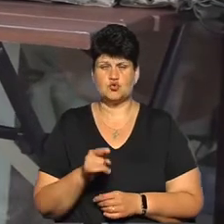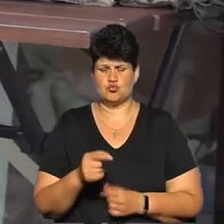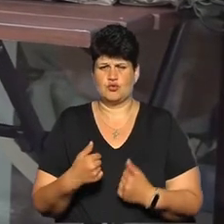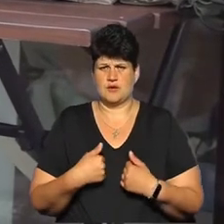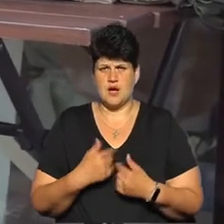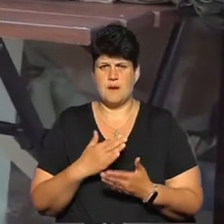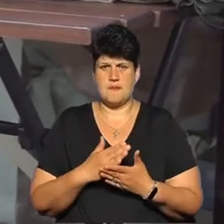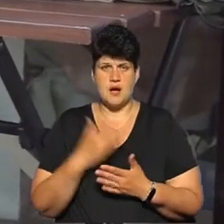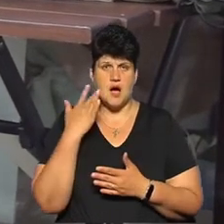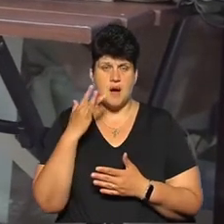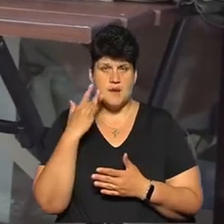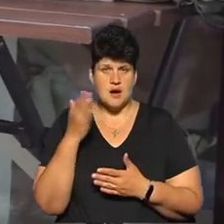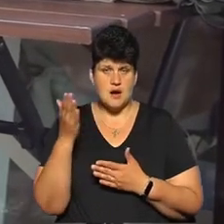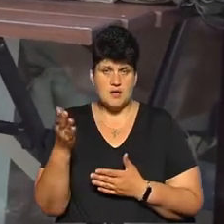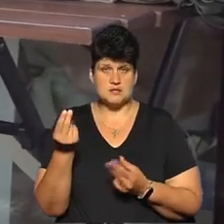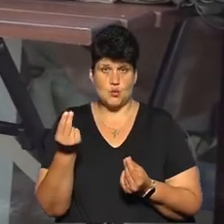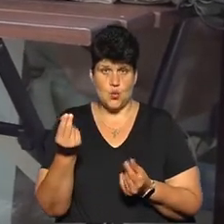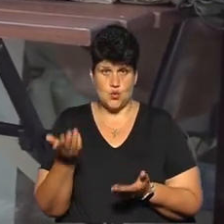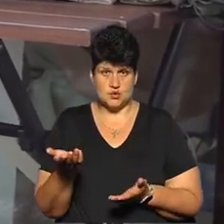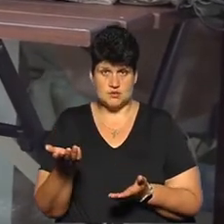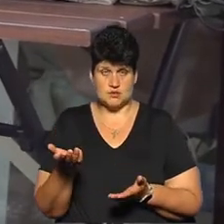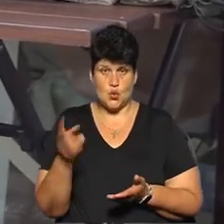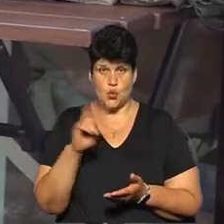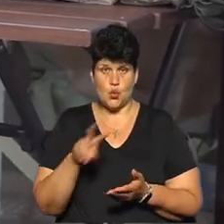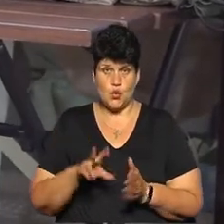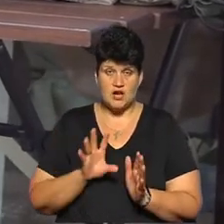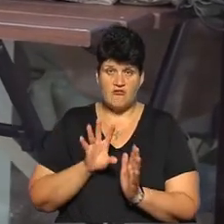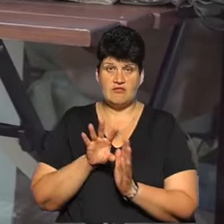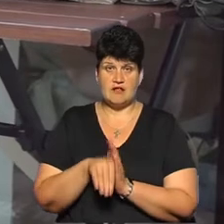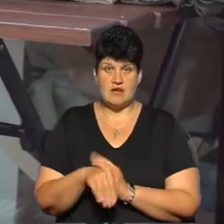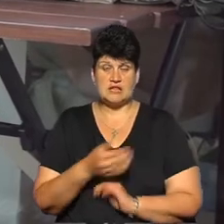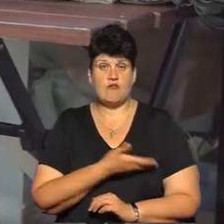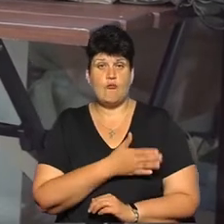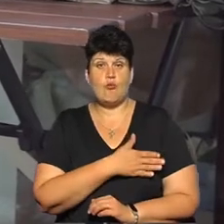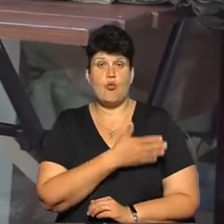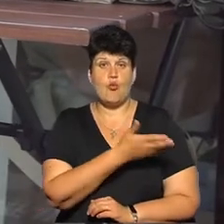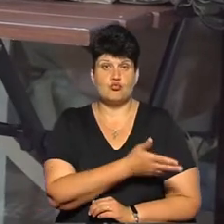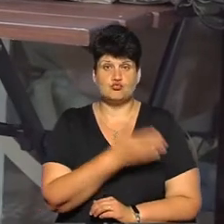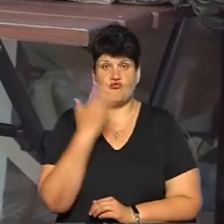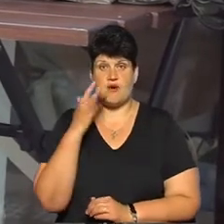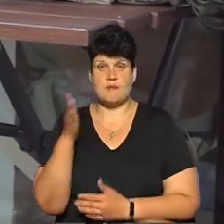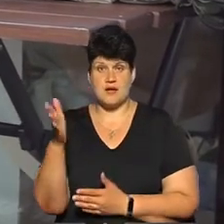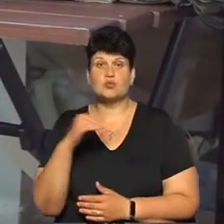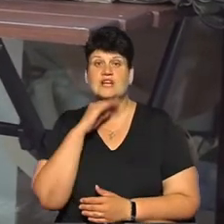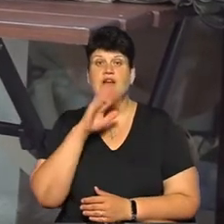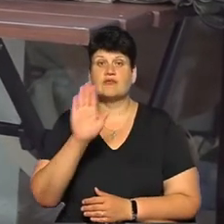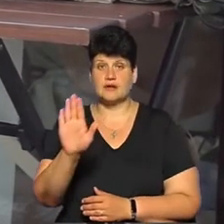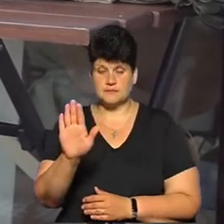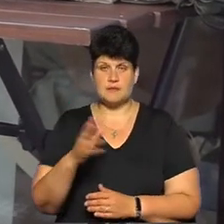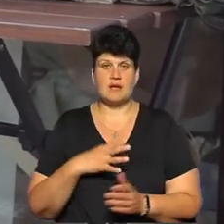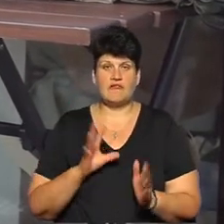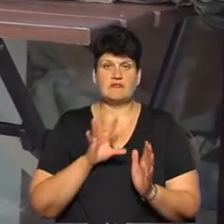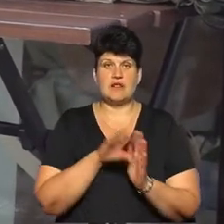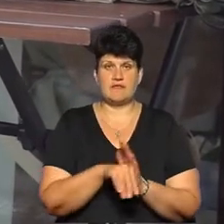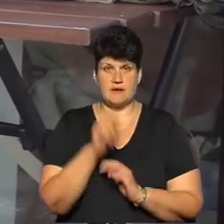маю американські кошти, долари вливати в Польщу чи в Америку? В них досить. Ми вливаємо в